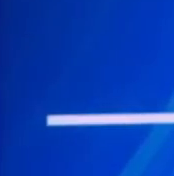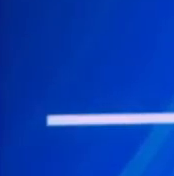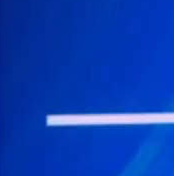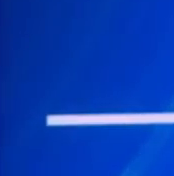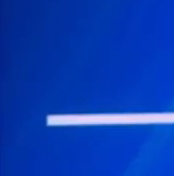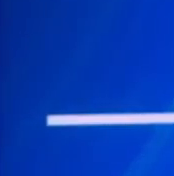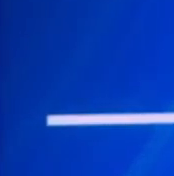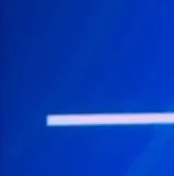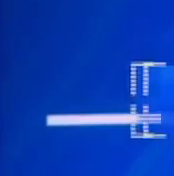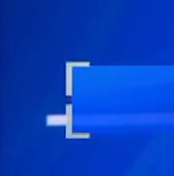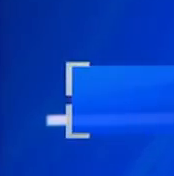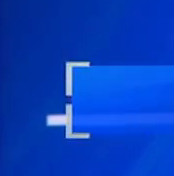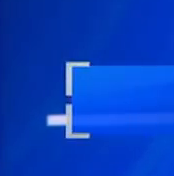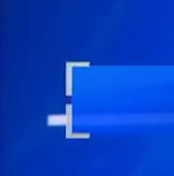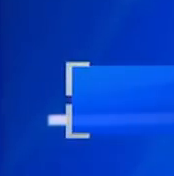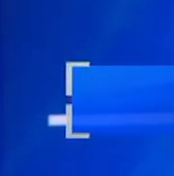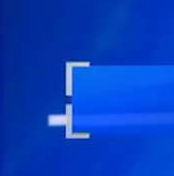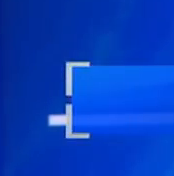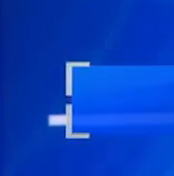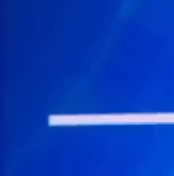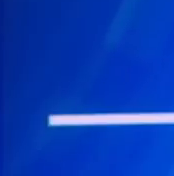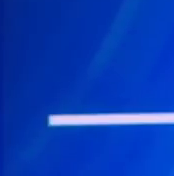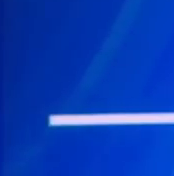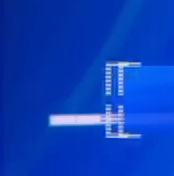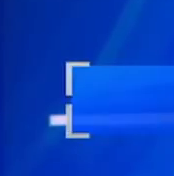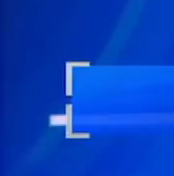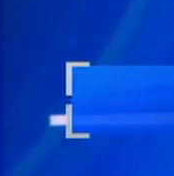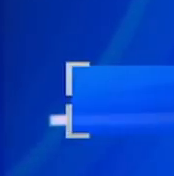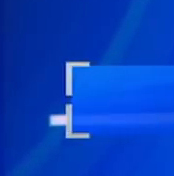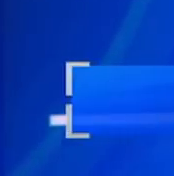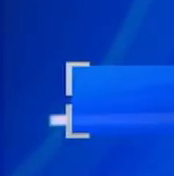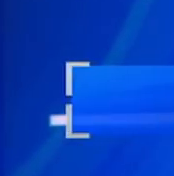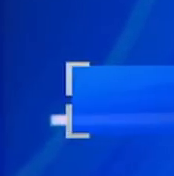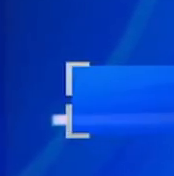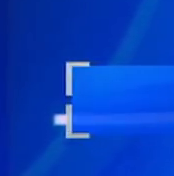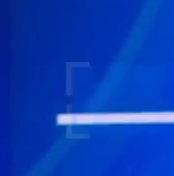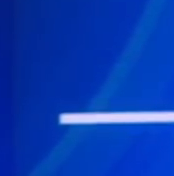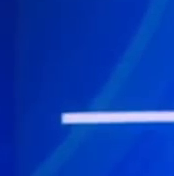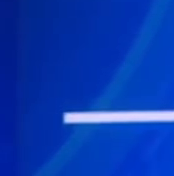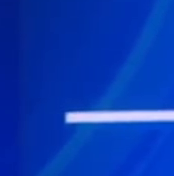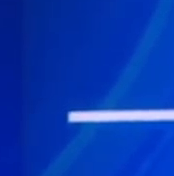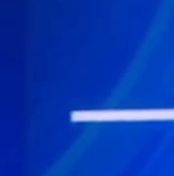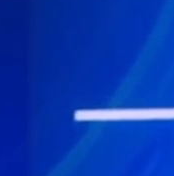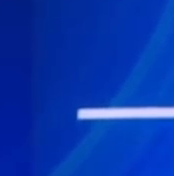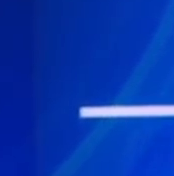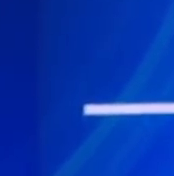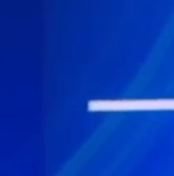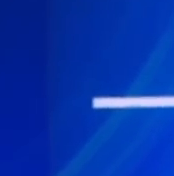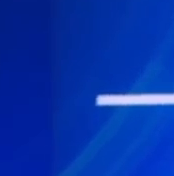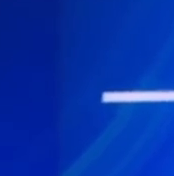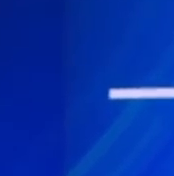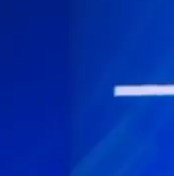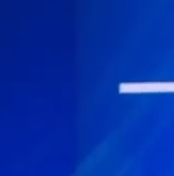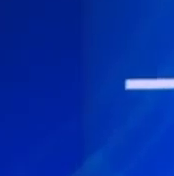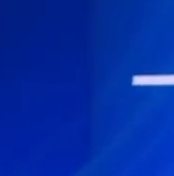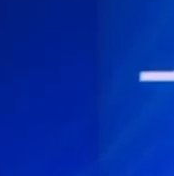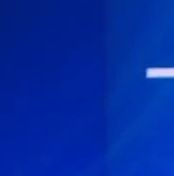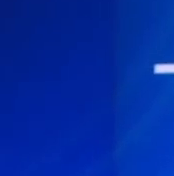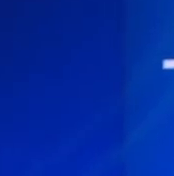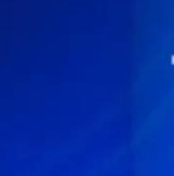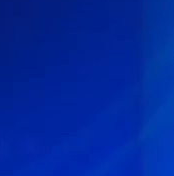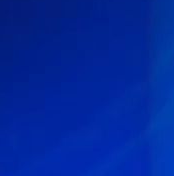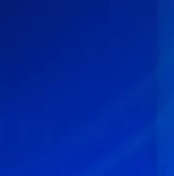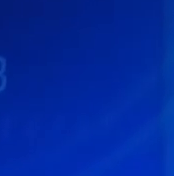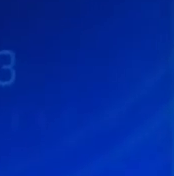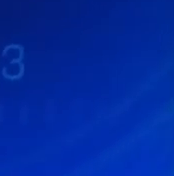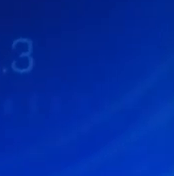At yan po ang mga balitang ating sinaksihan. Ito po ang inyong Liga ng Katotohanan. Sa ngalan ni Egan Arnold Clavio, ako po si P.R.